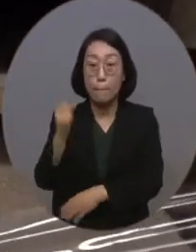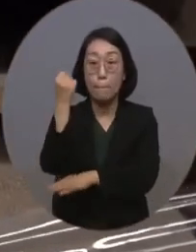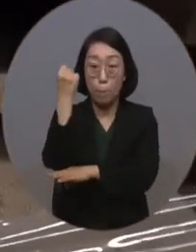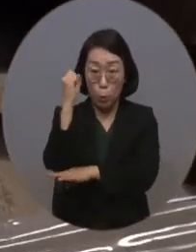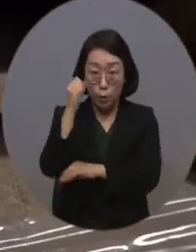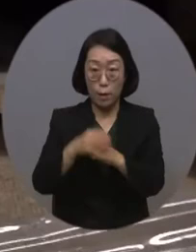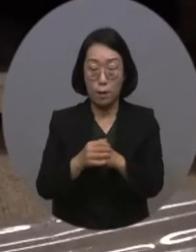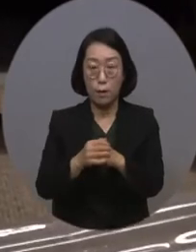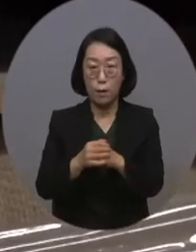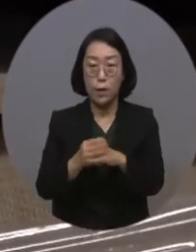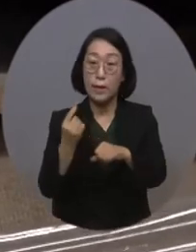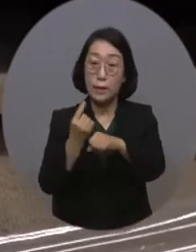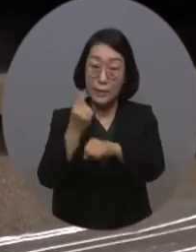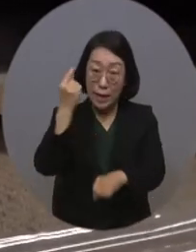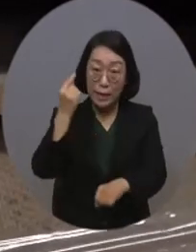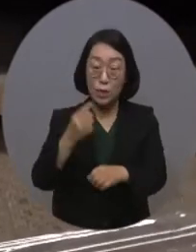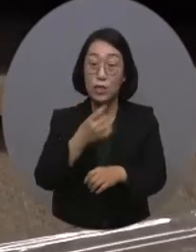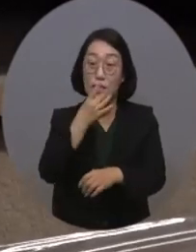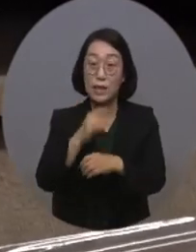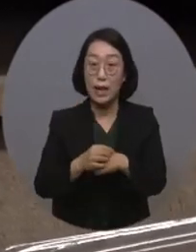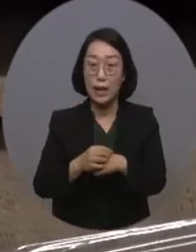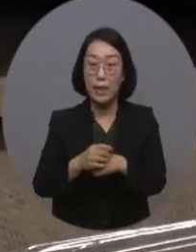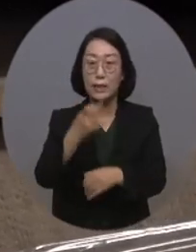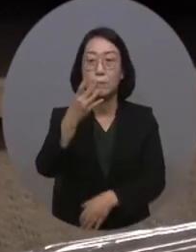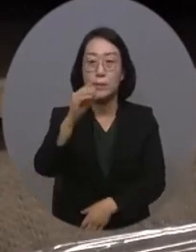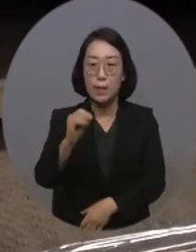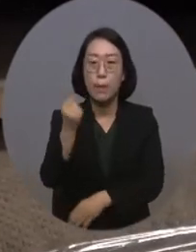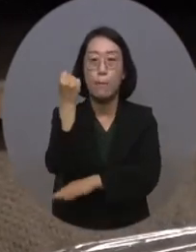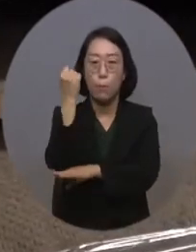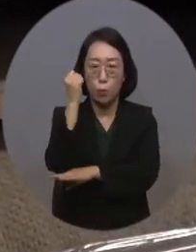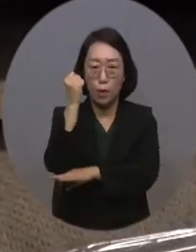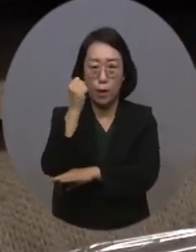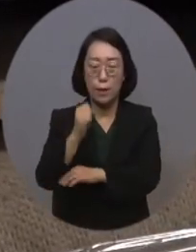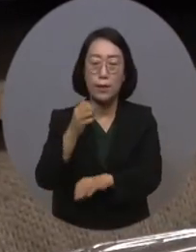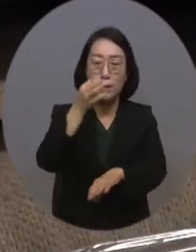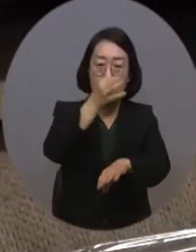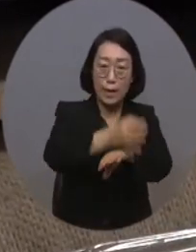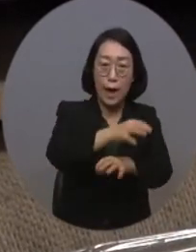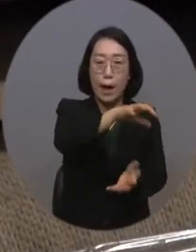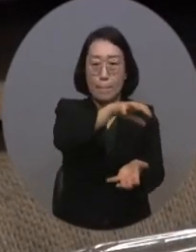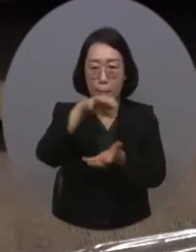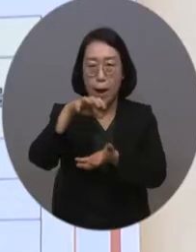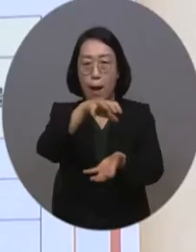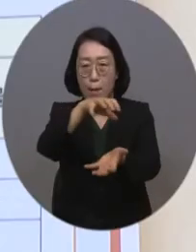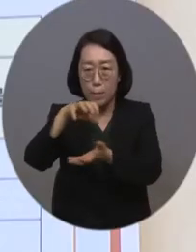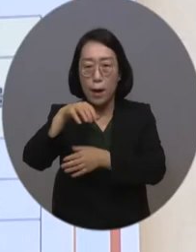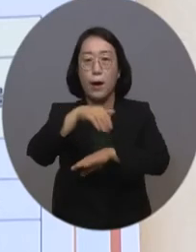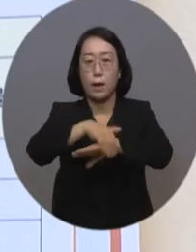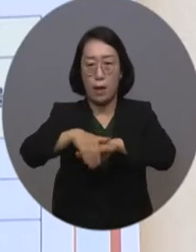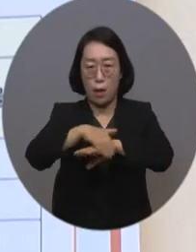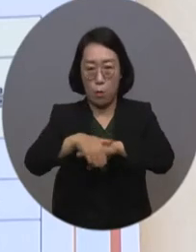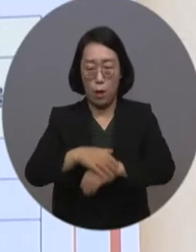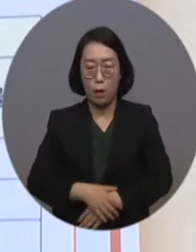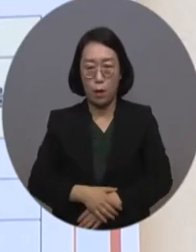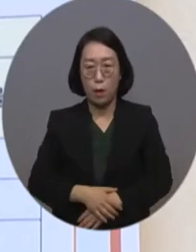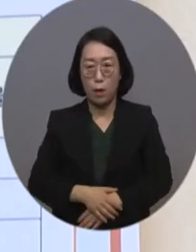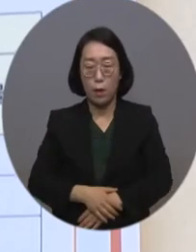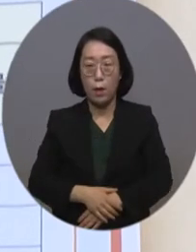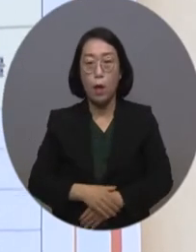20만여포대 2021년산 14만여 포대를 순차적으로 매입할 계획입니다 수메는